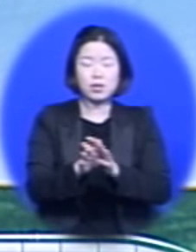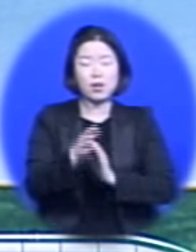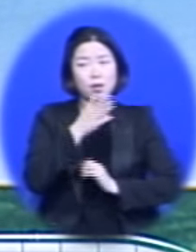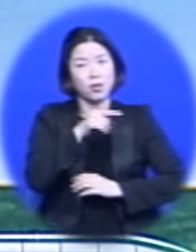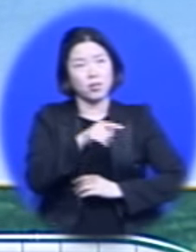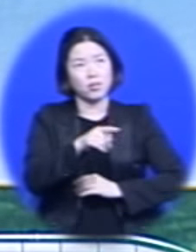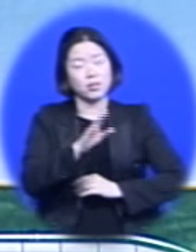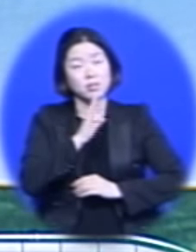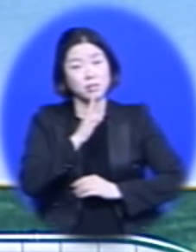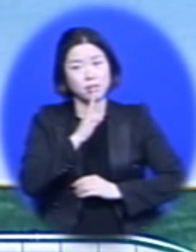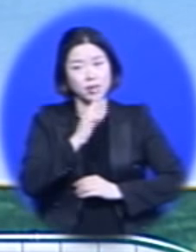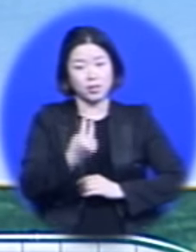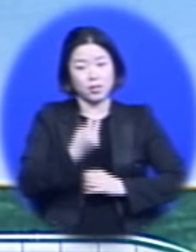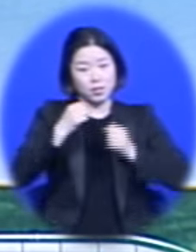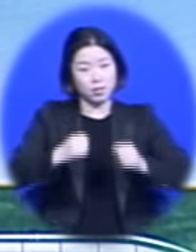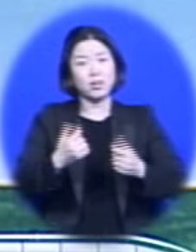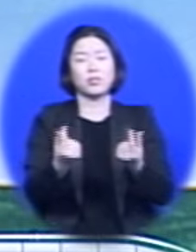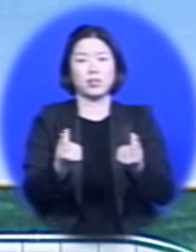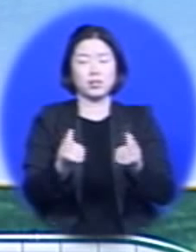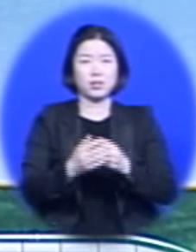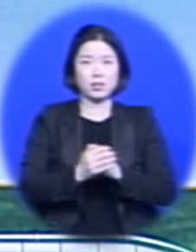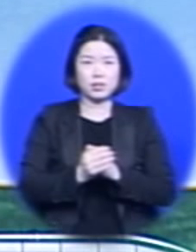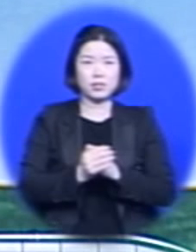진짜 살 것 같은 거예요.